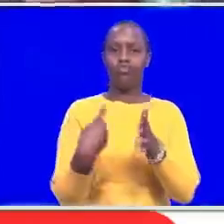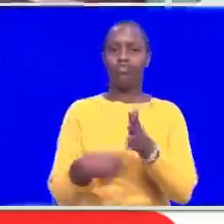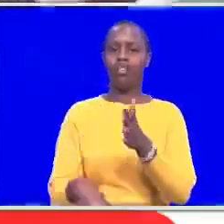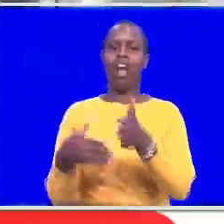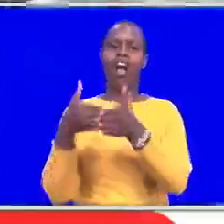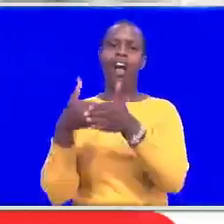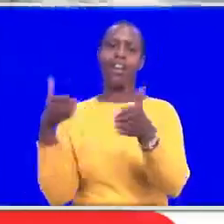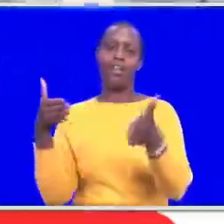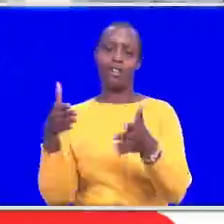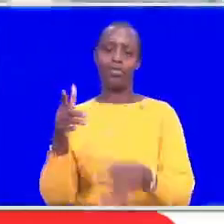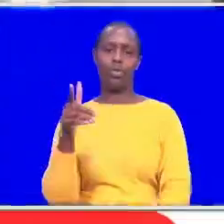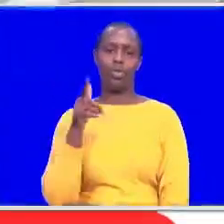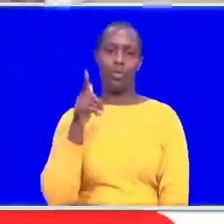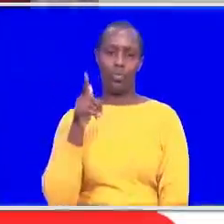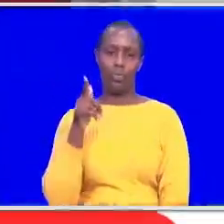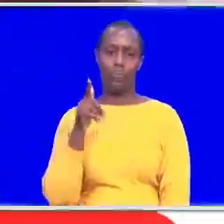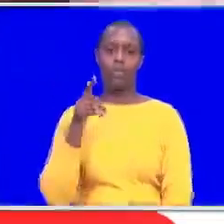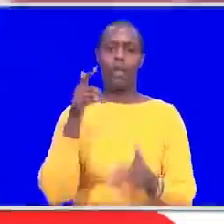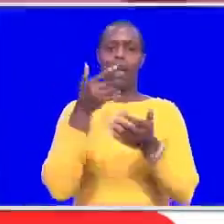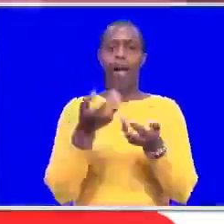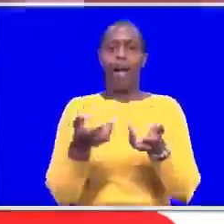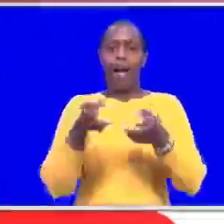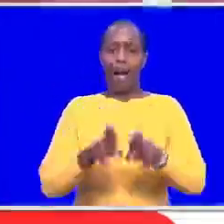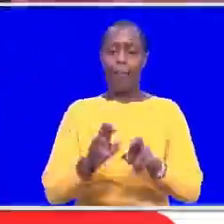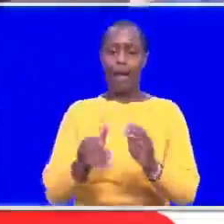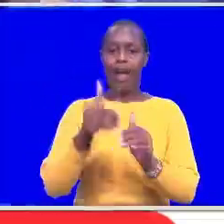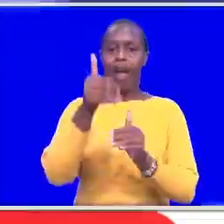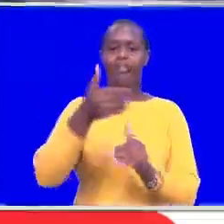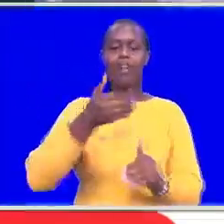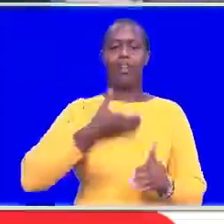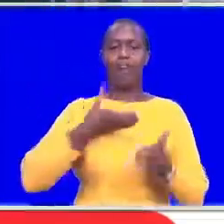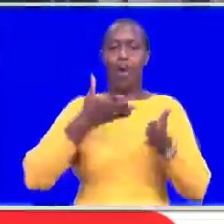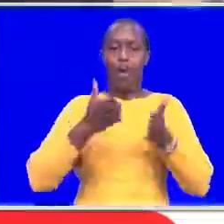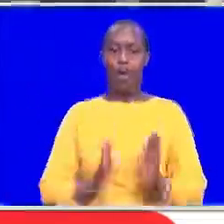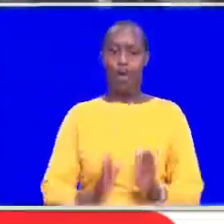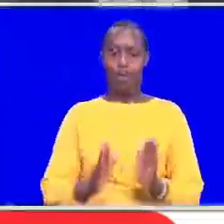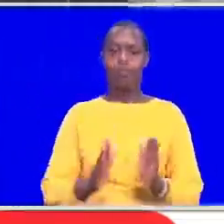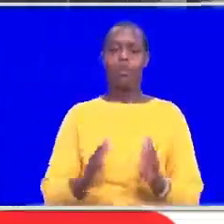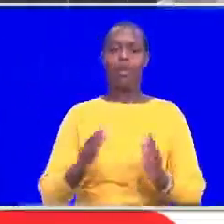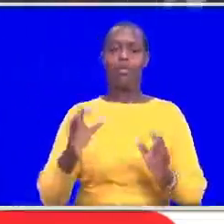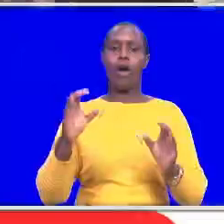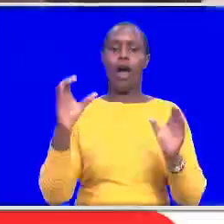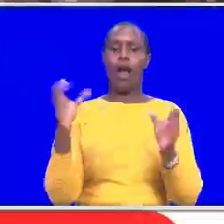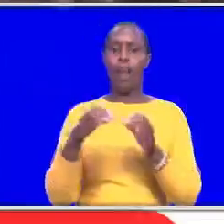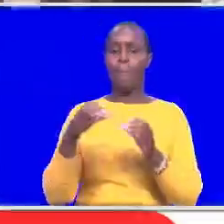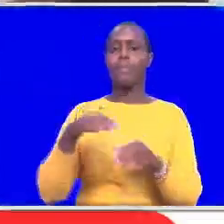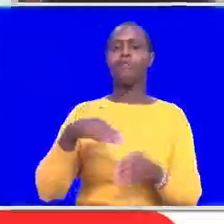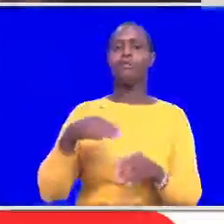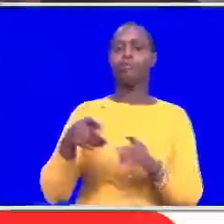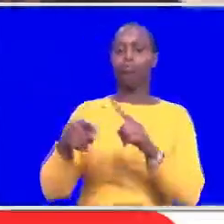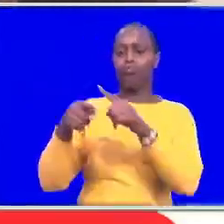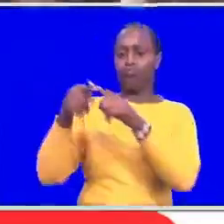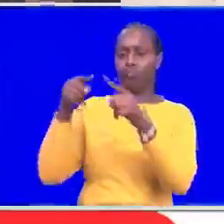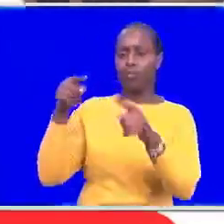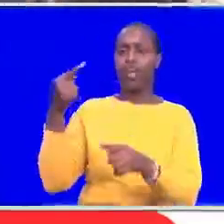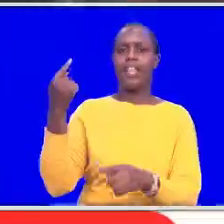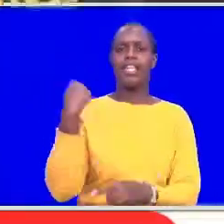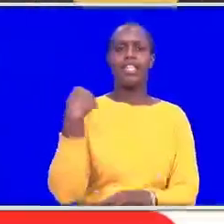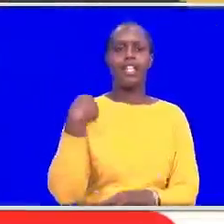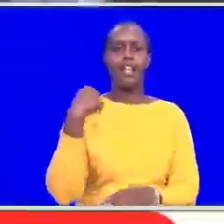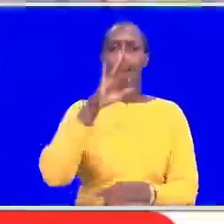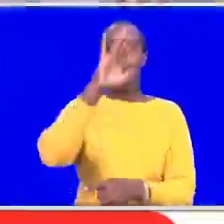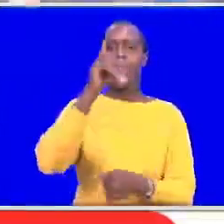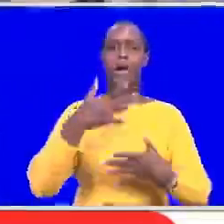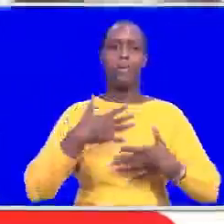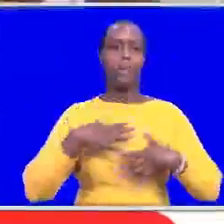cha sheria. Haya yanajiri baada ya mmiliki mmoja wa eneo la burudani kuuawa hapo jana na watu wasiojulikana